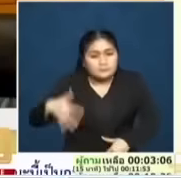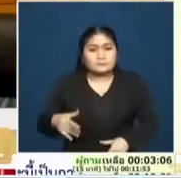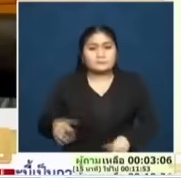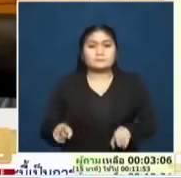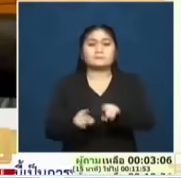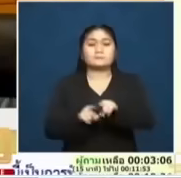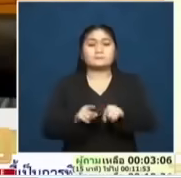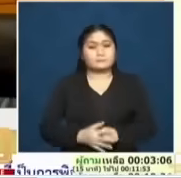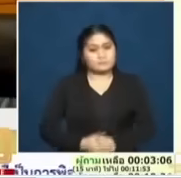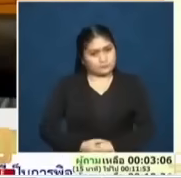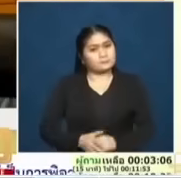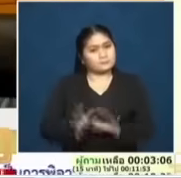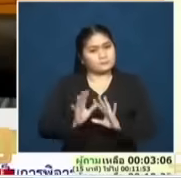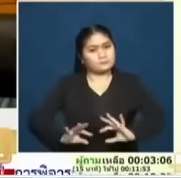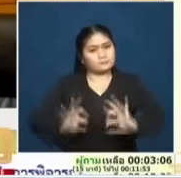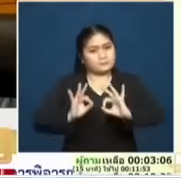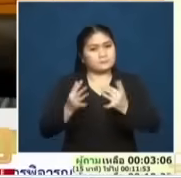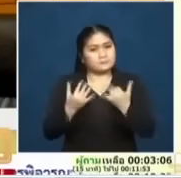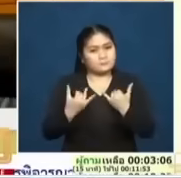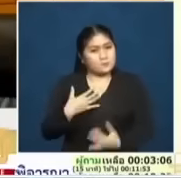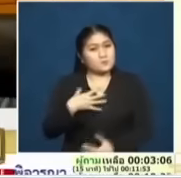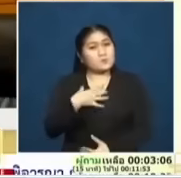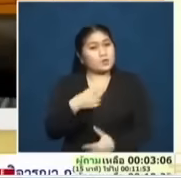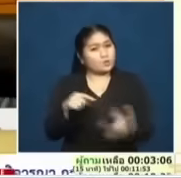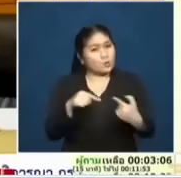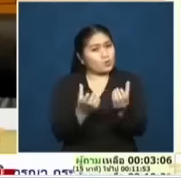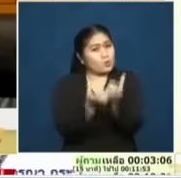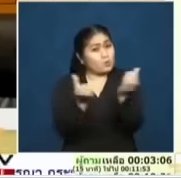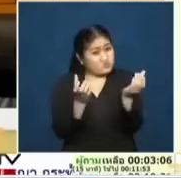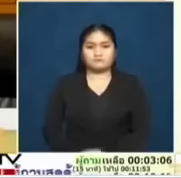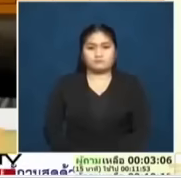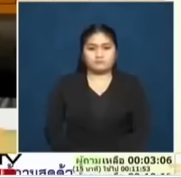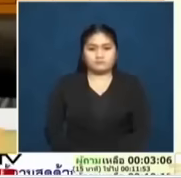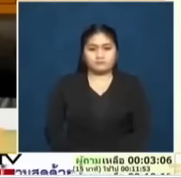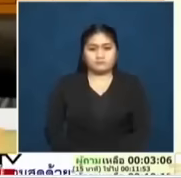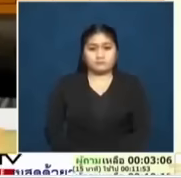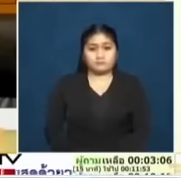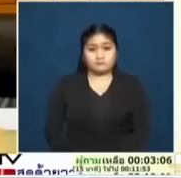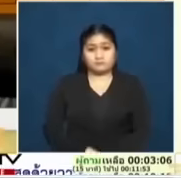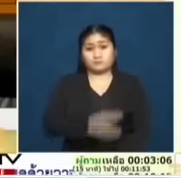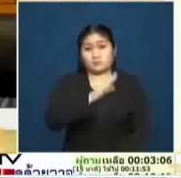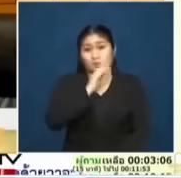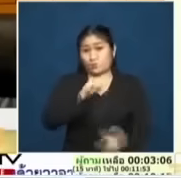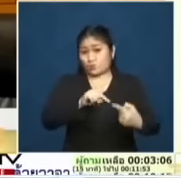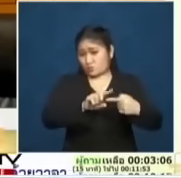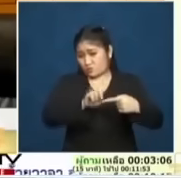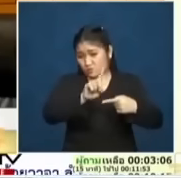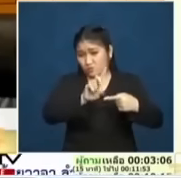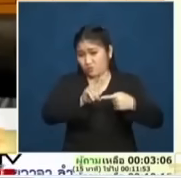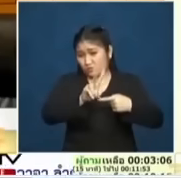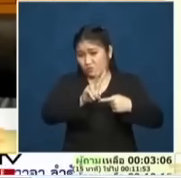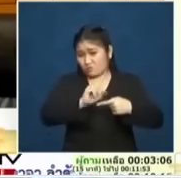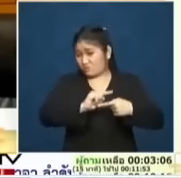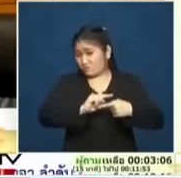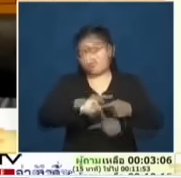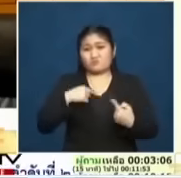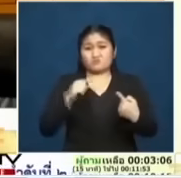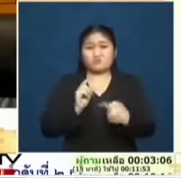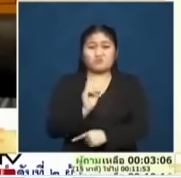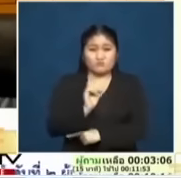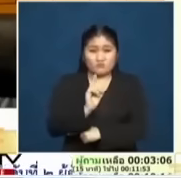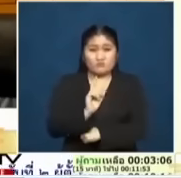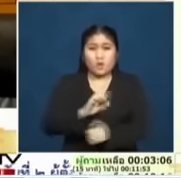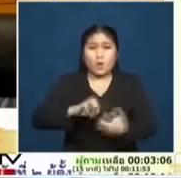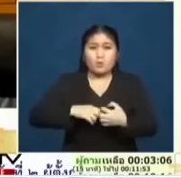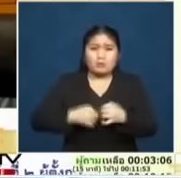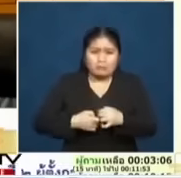ยว่าจะไปหมกมุ่นกับหมวด1หมวด2เพื่ออะไรมันเขียนไปอะไรได้มากกว่าที่เป็นอยู่ในปัจจุบันเลยไอ้หมวด1หม